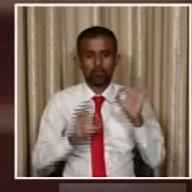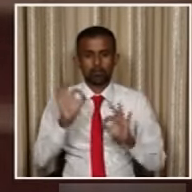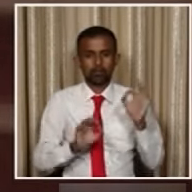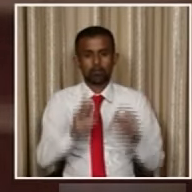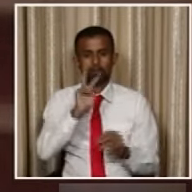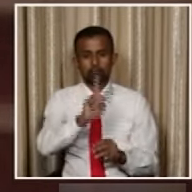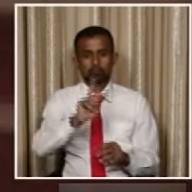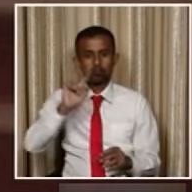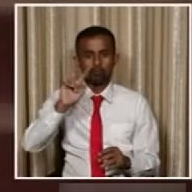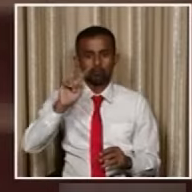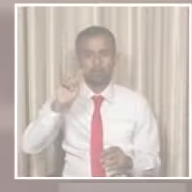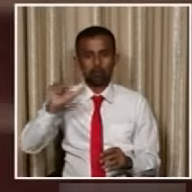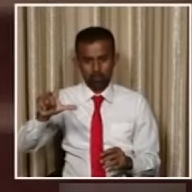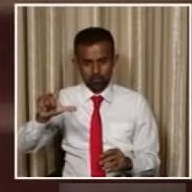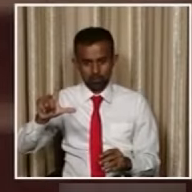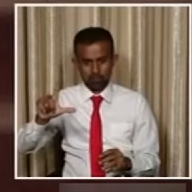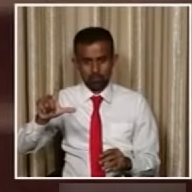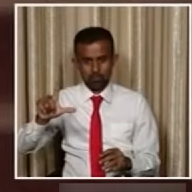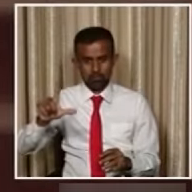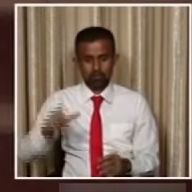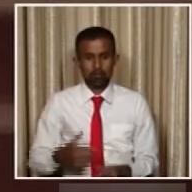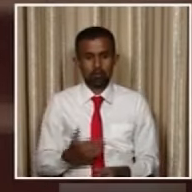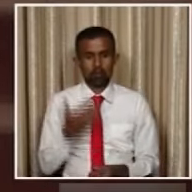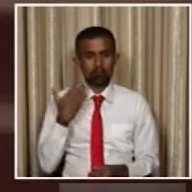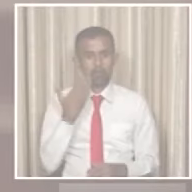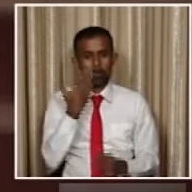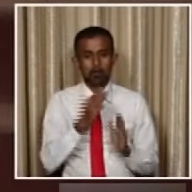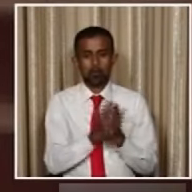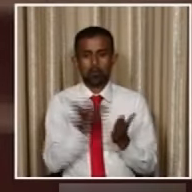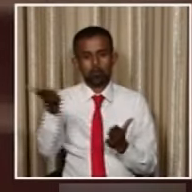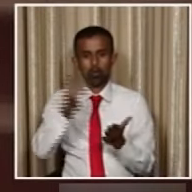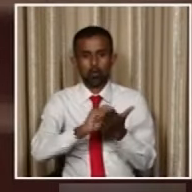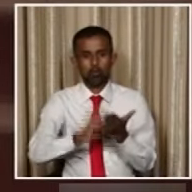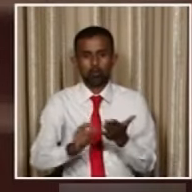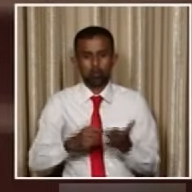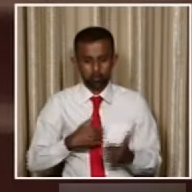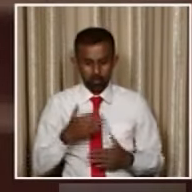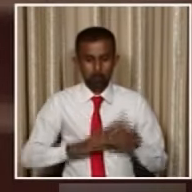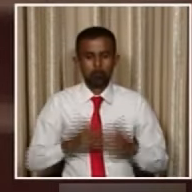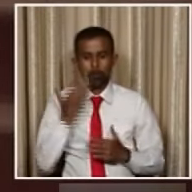27%. ඒකෙන් පෙන්නන්නේ අනිත් අය පොත්වල ලියලා තියෙනවා අපි මේක කරලා පෙන්නලා තියෙනවා.